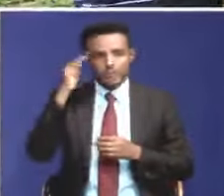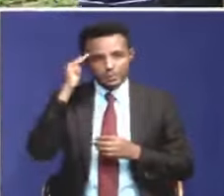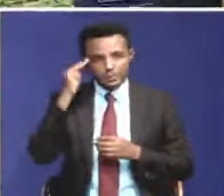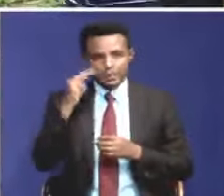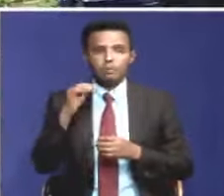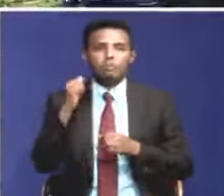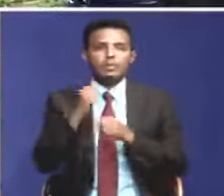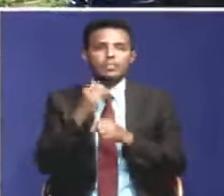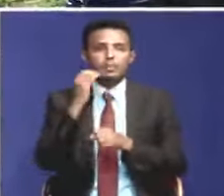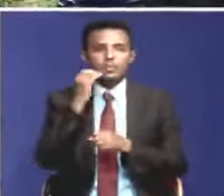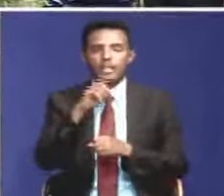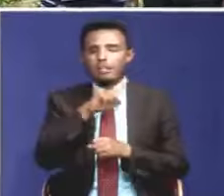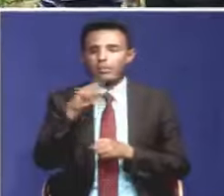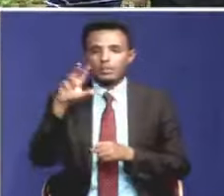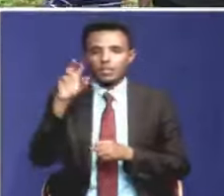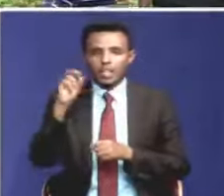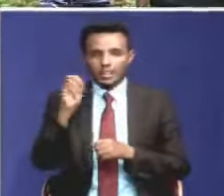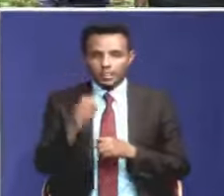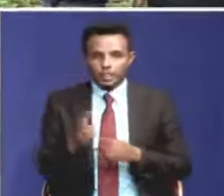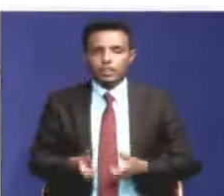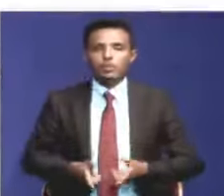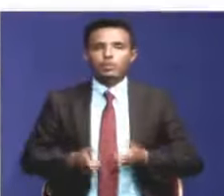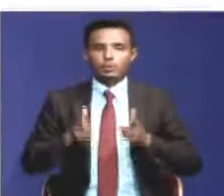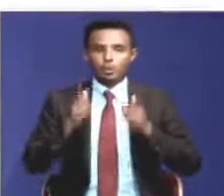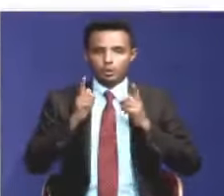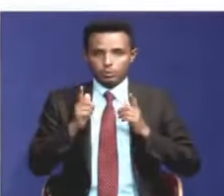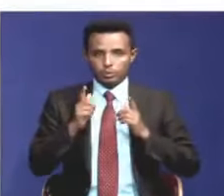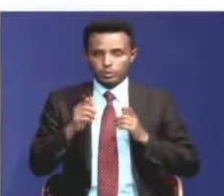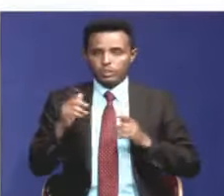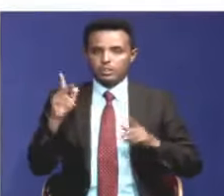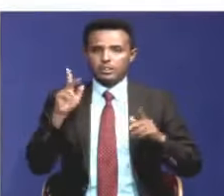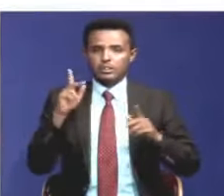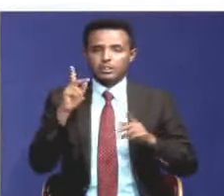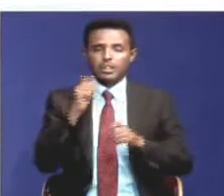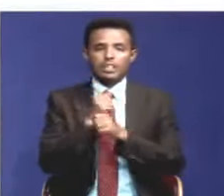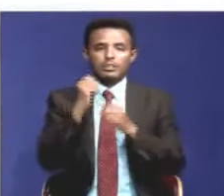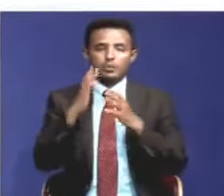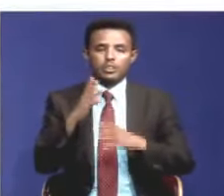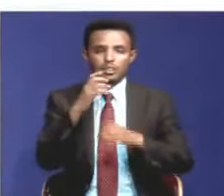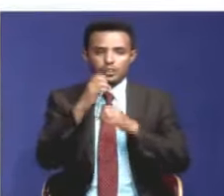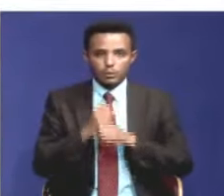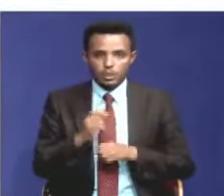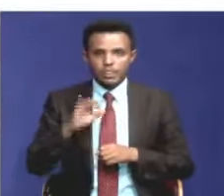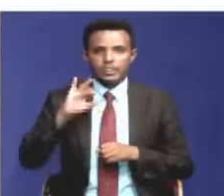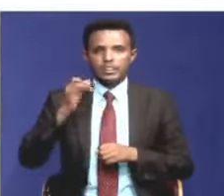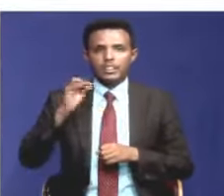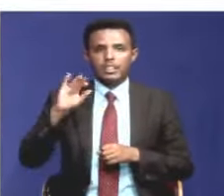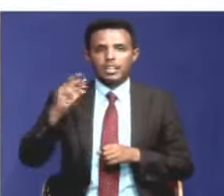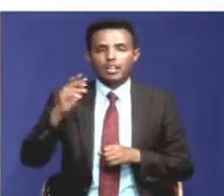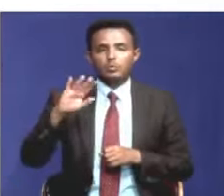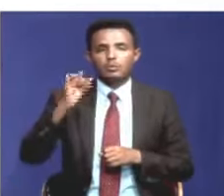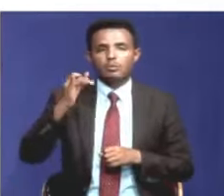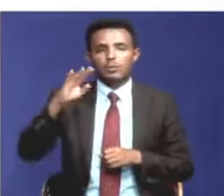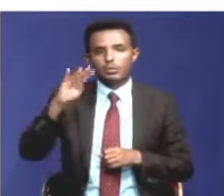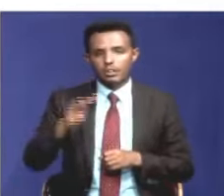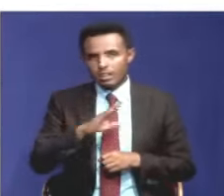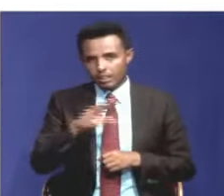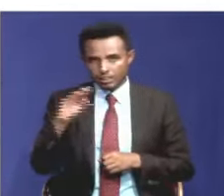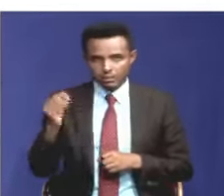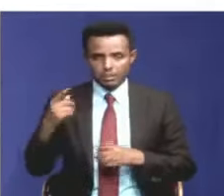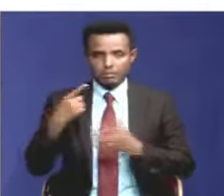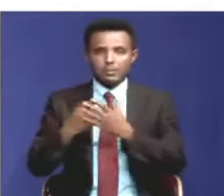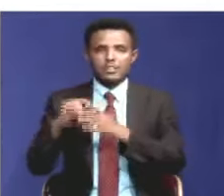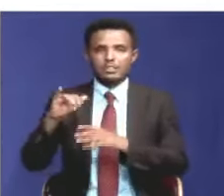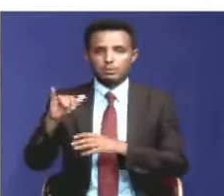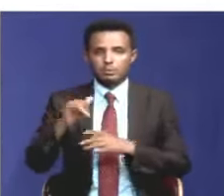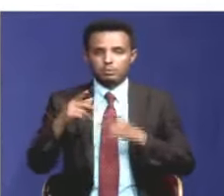130 የስራ ኃላፊዎችን ይዞ ነው። በዚህም በጅሌ ጥሙጋ ወረዳና በኤፍራታና ግድም ወረዳዎች በመገኘት የ400,000 ብር የቤት መስሪያ ድጋፍ ማድረጋቸውን